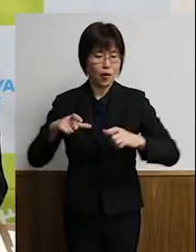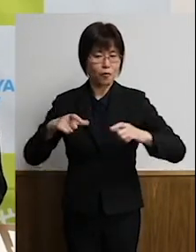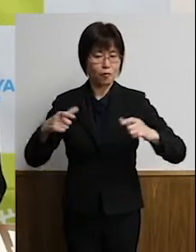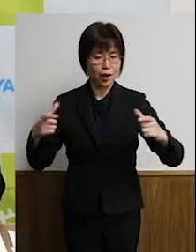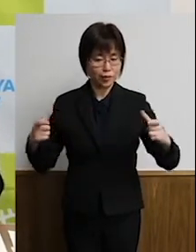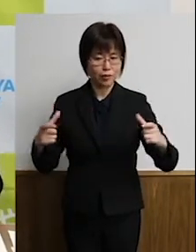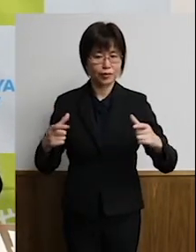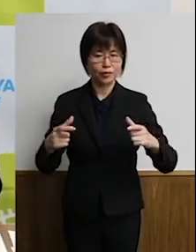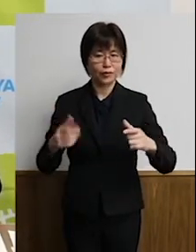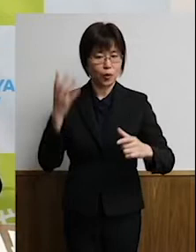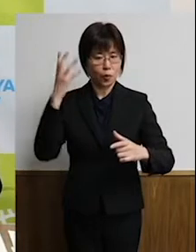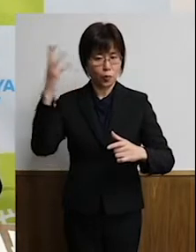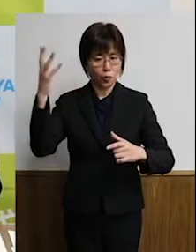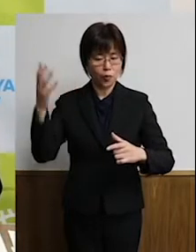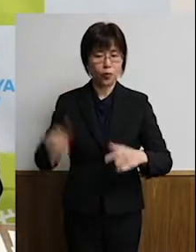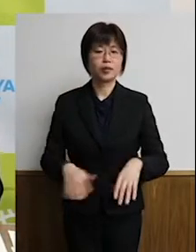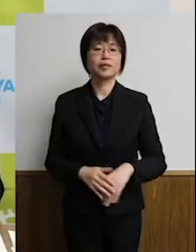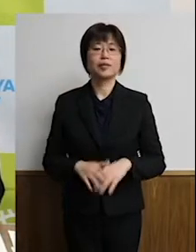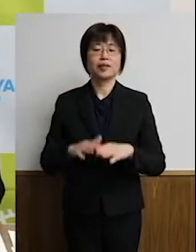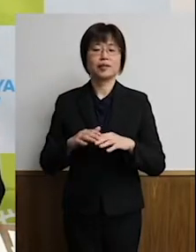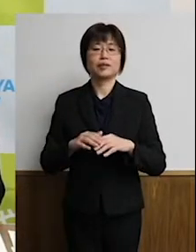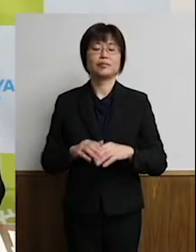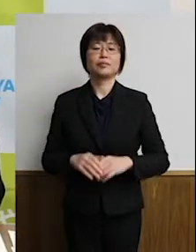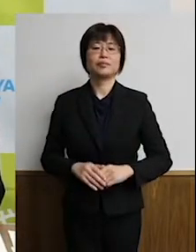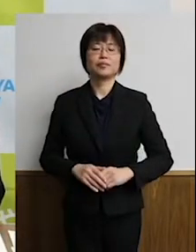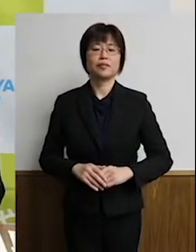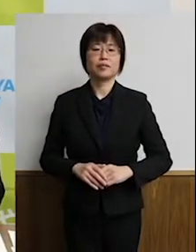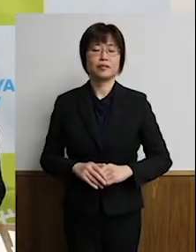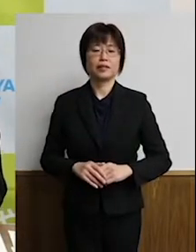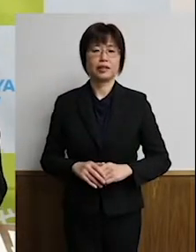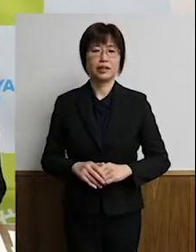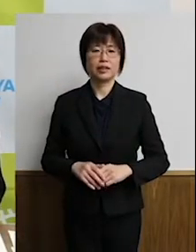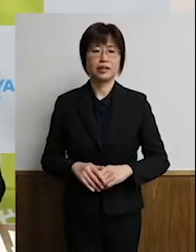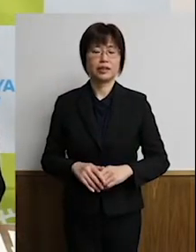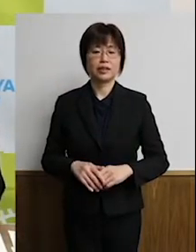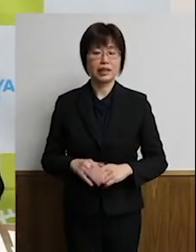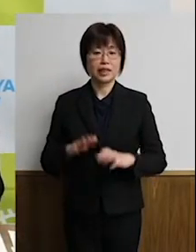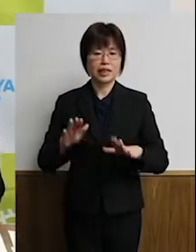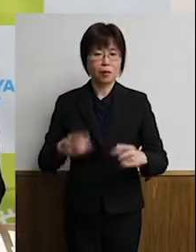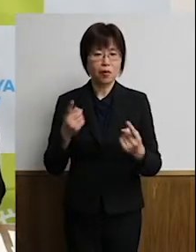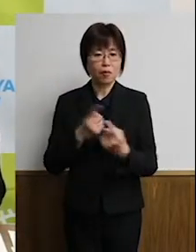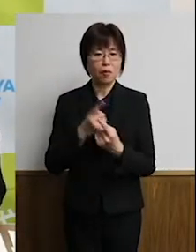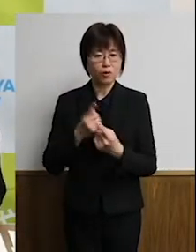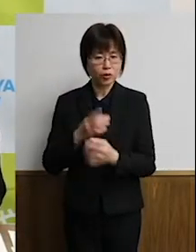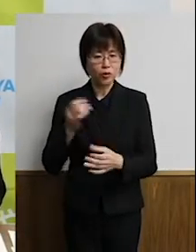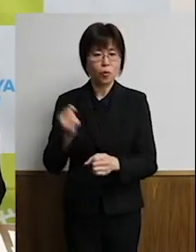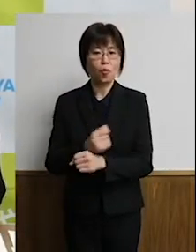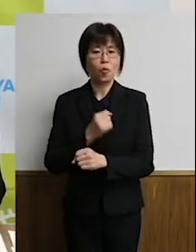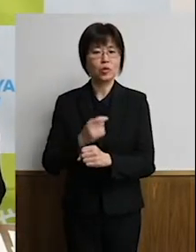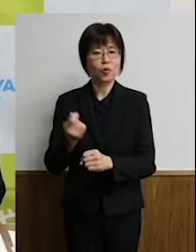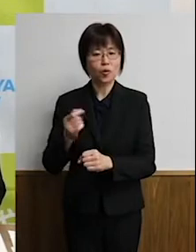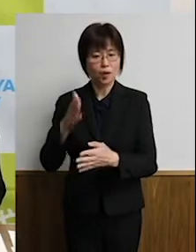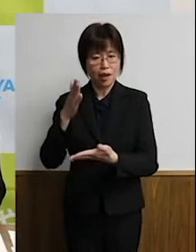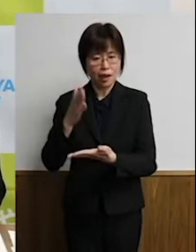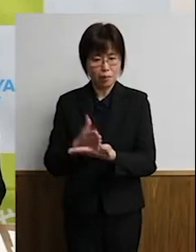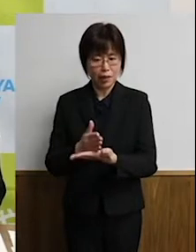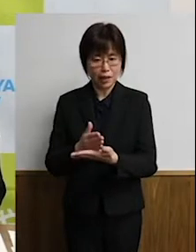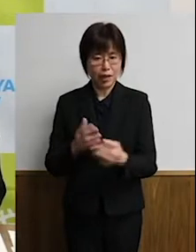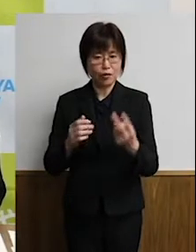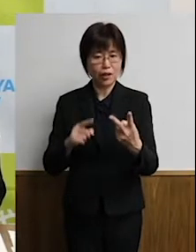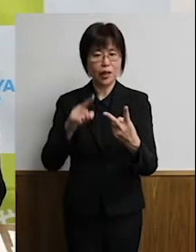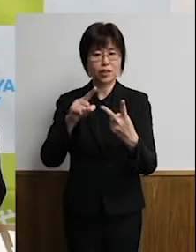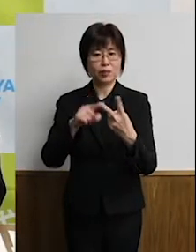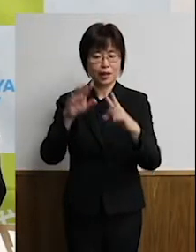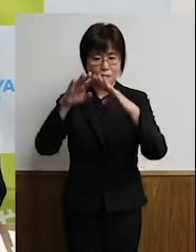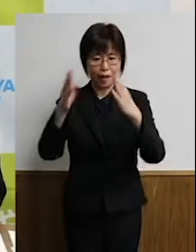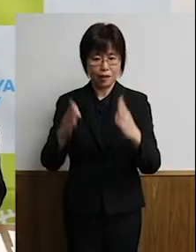まれることから、現在行っている改修工事を約1年間中断し、2体目のアンドロ